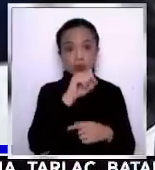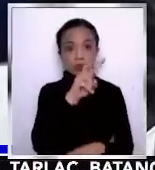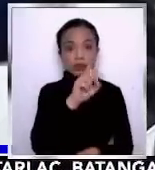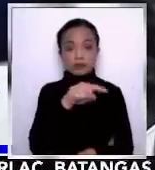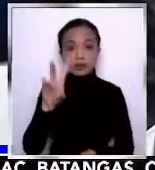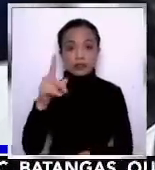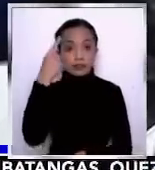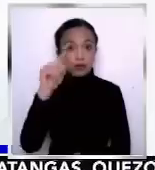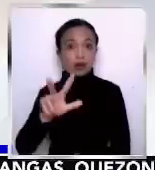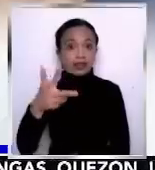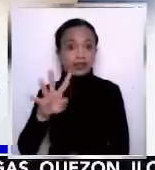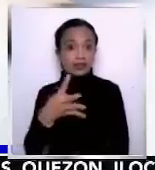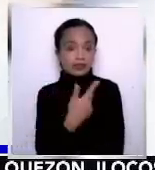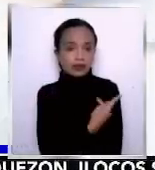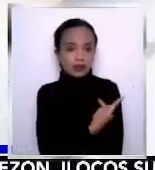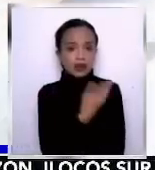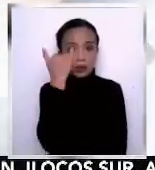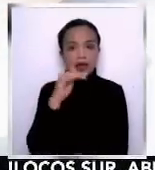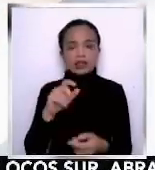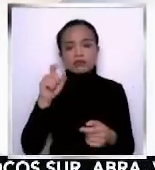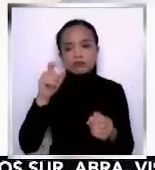maplano ng husto ang rollout. May isang